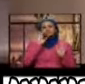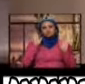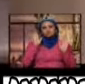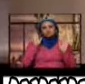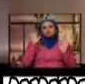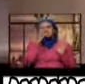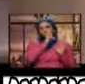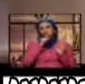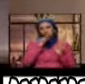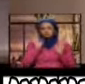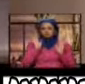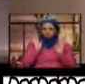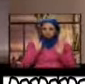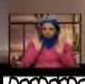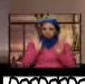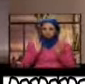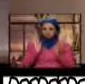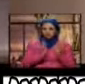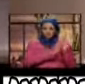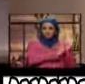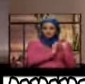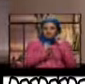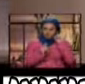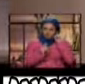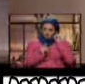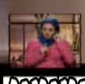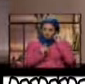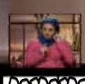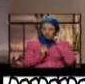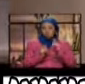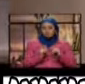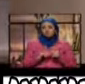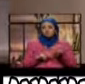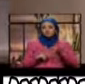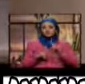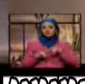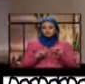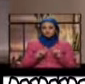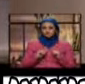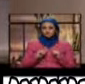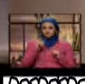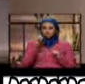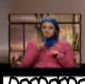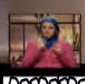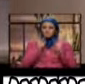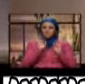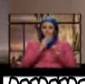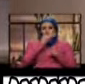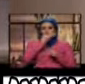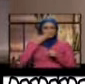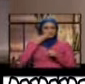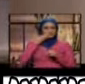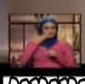مش مظبوطين، هو نفسه عين مدخن ولا حالته بالبلد، فايه ما تحملش قبل ان يتكلم ويضيع صيامه